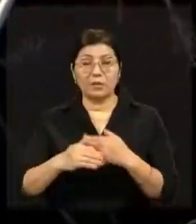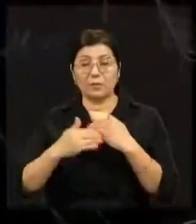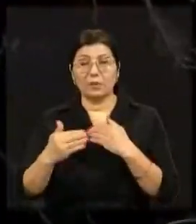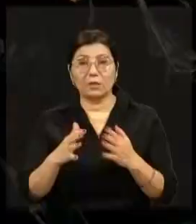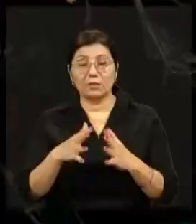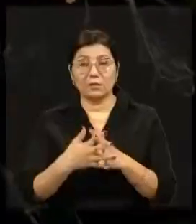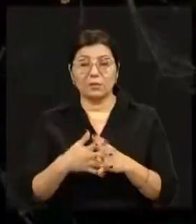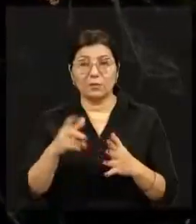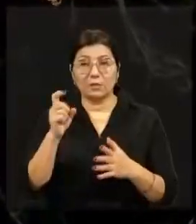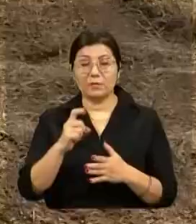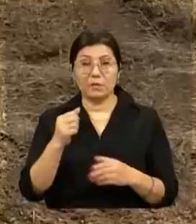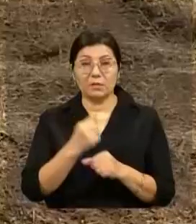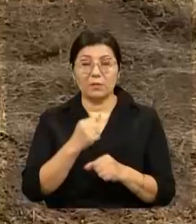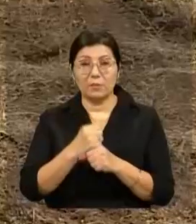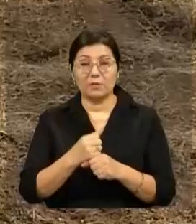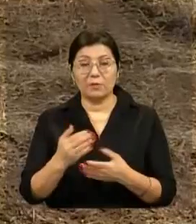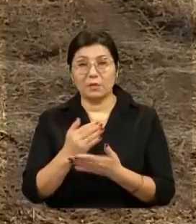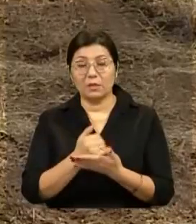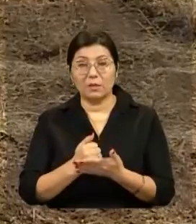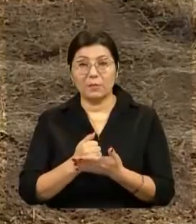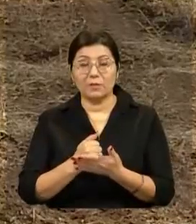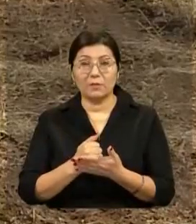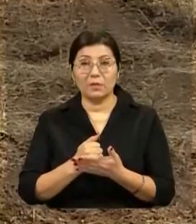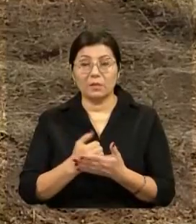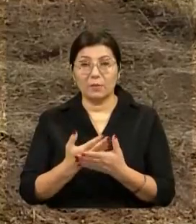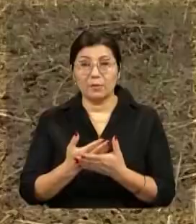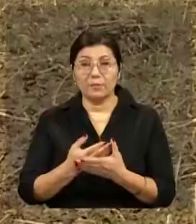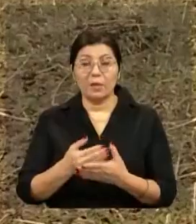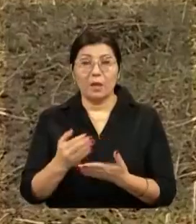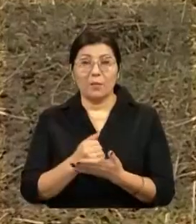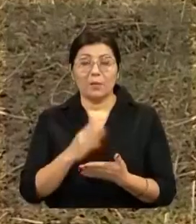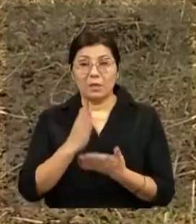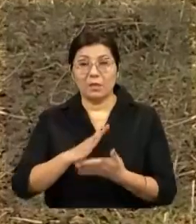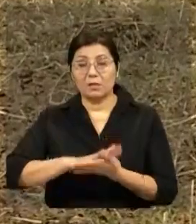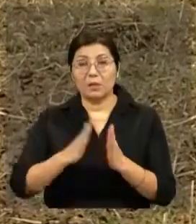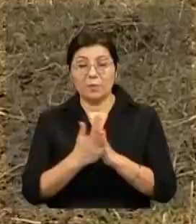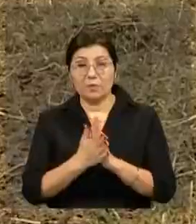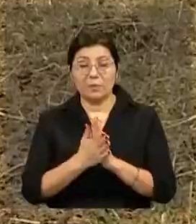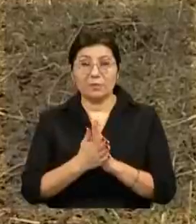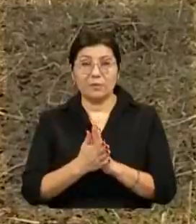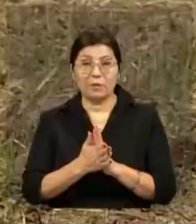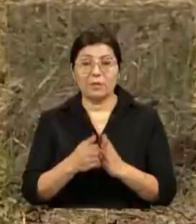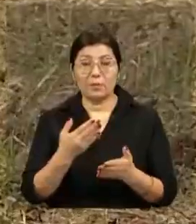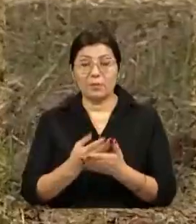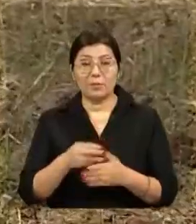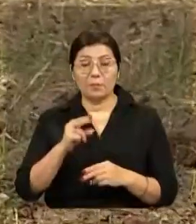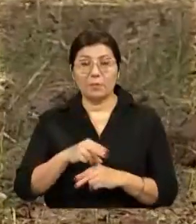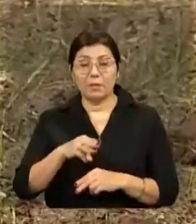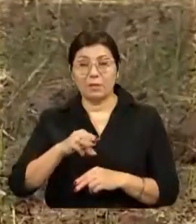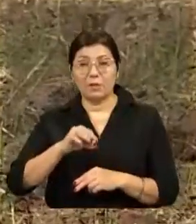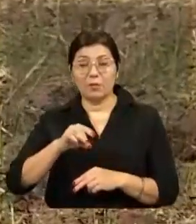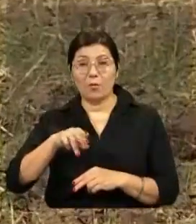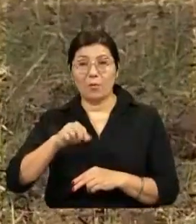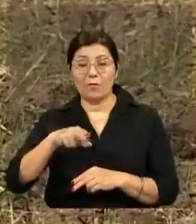в хозяйстве активно занимаются переборкой полученного урожая. К слову, у фермеров есть договоренность со стабфондом. Таким образом, аграрии из Петропавловки обеспечивают